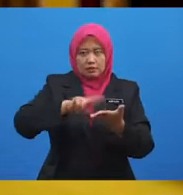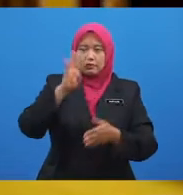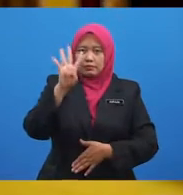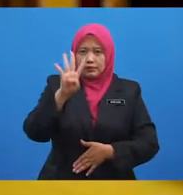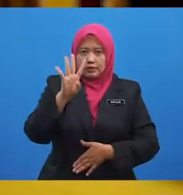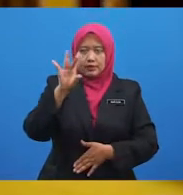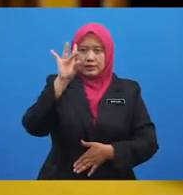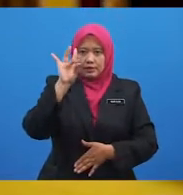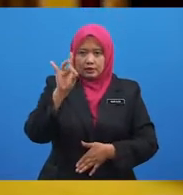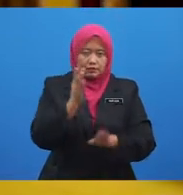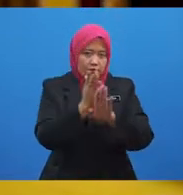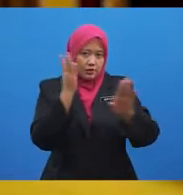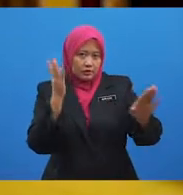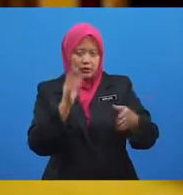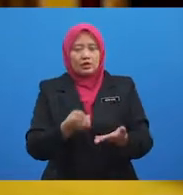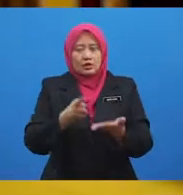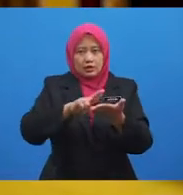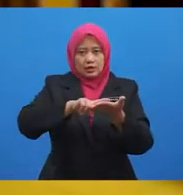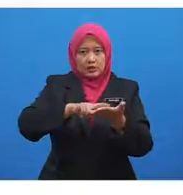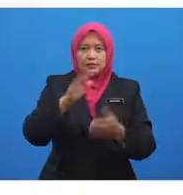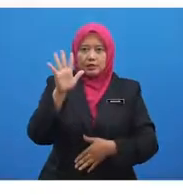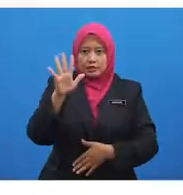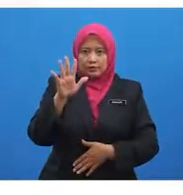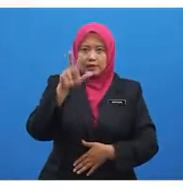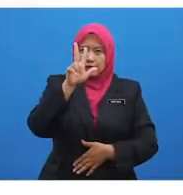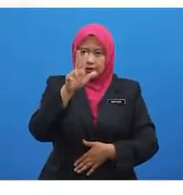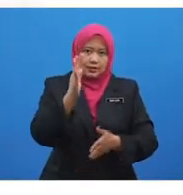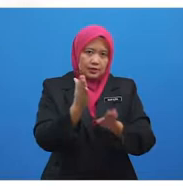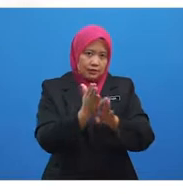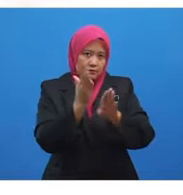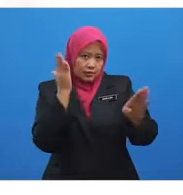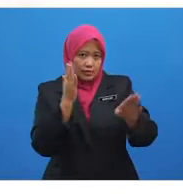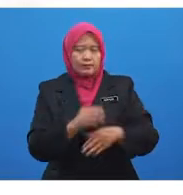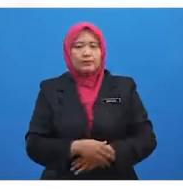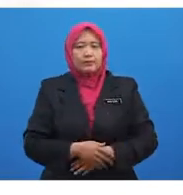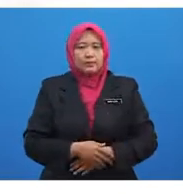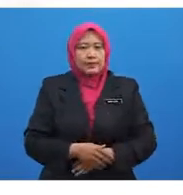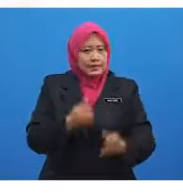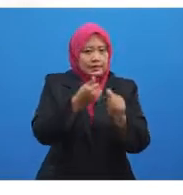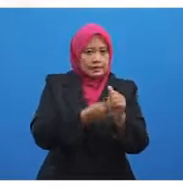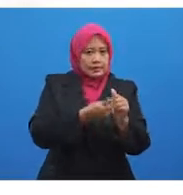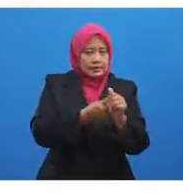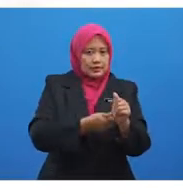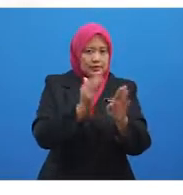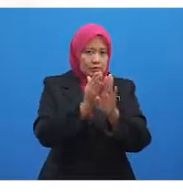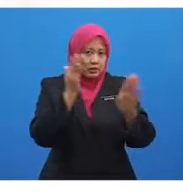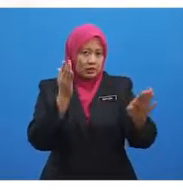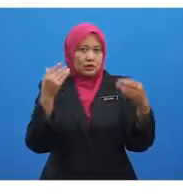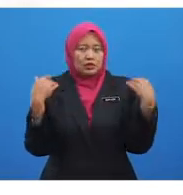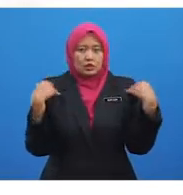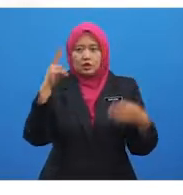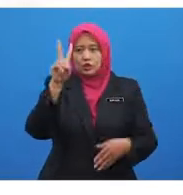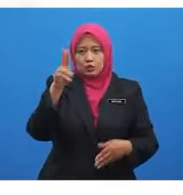dan rangkap kelima 3 baris. Setiap baris mengandungi 2 hingga 6